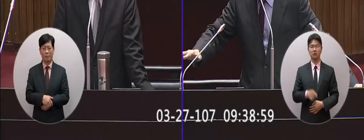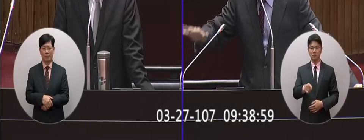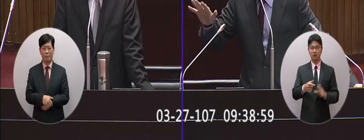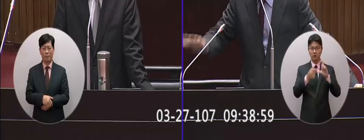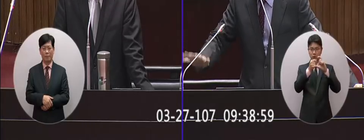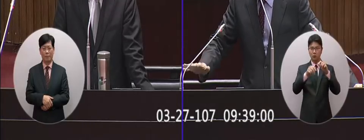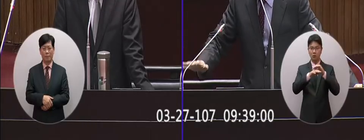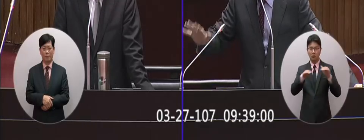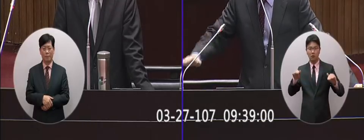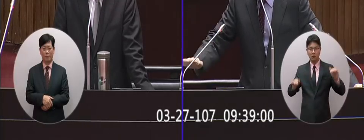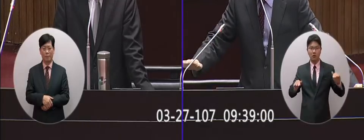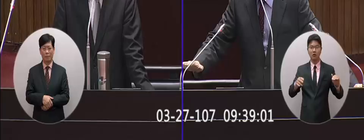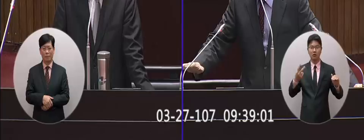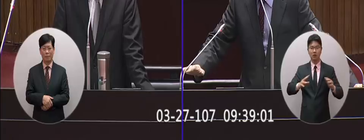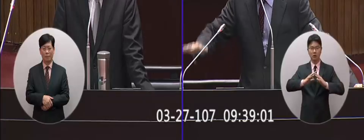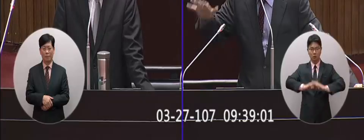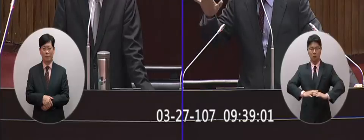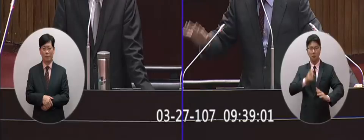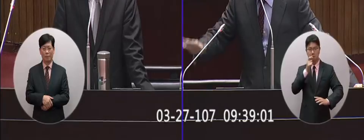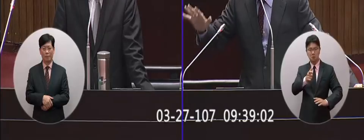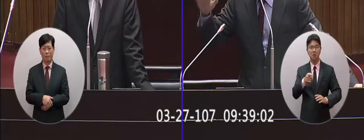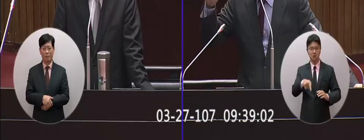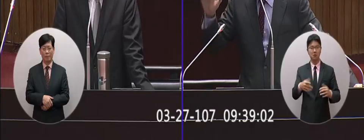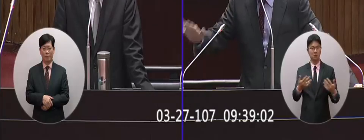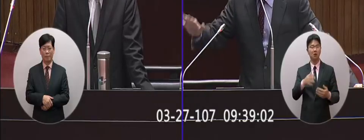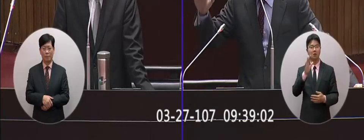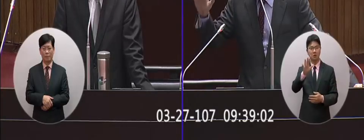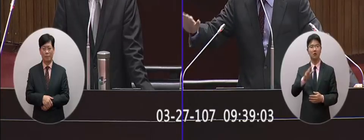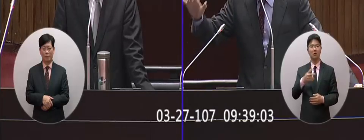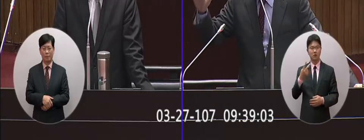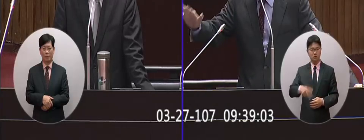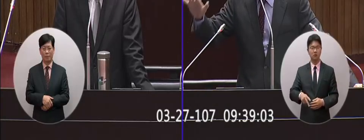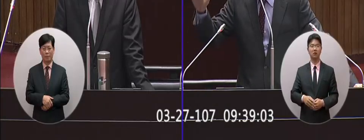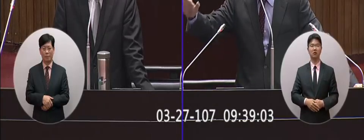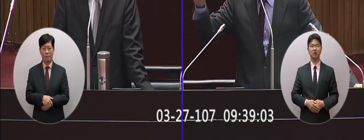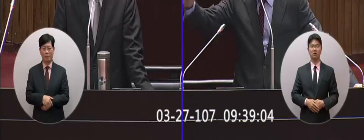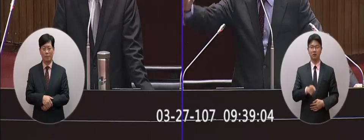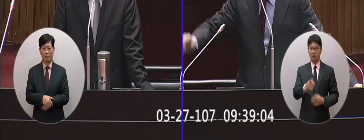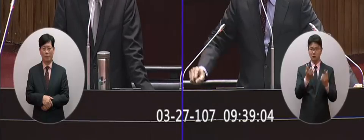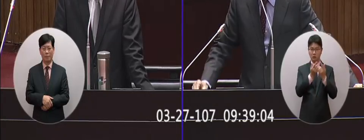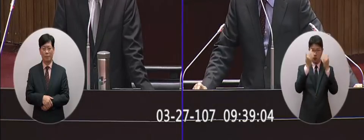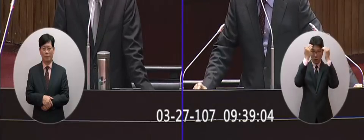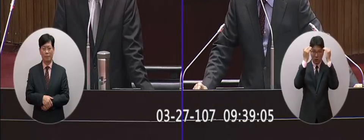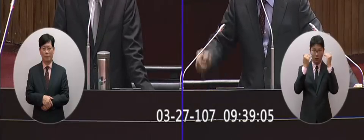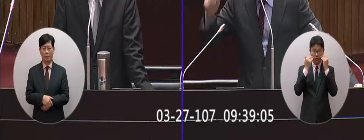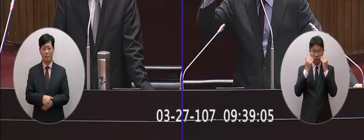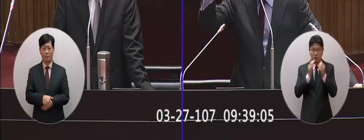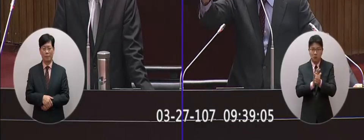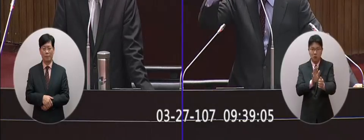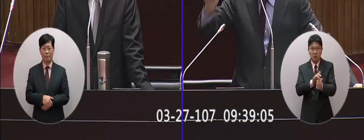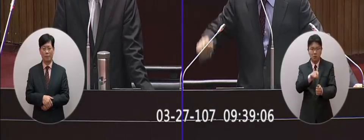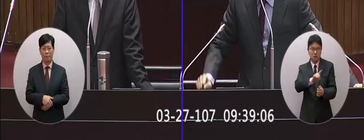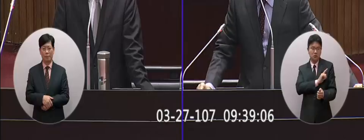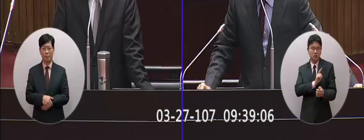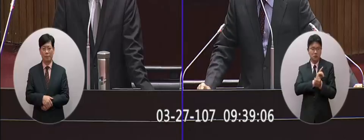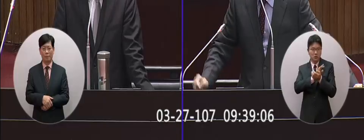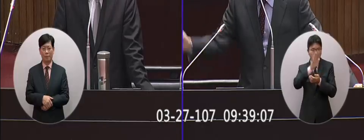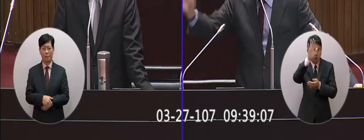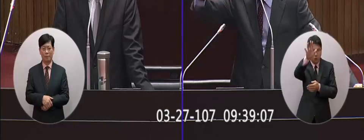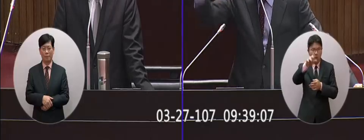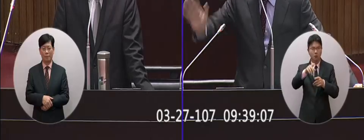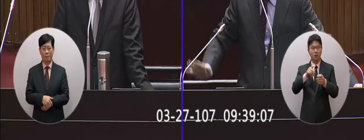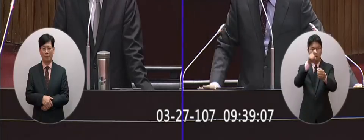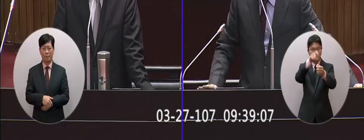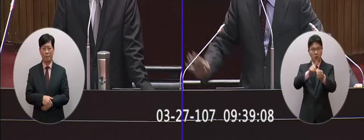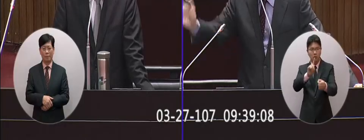稳发展还有稳定都有关系，它在造就它的北韩未来要走的路。你要深入去观察，